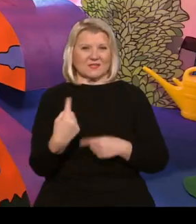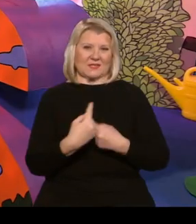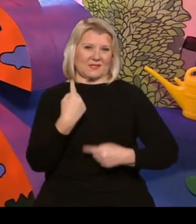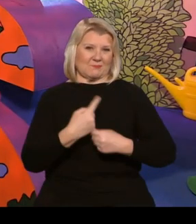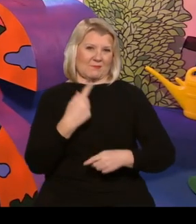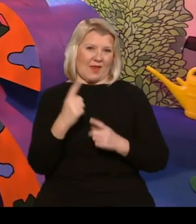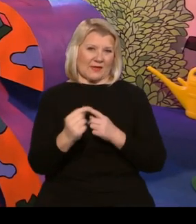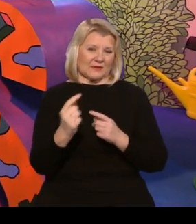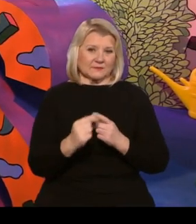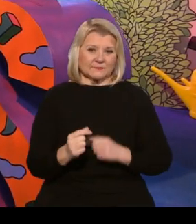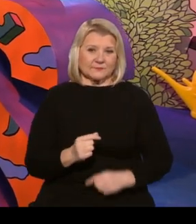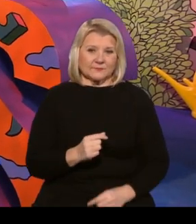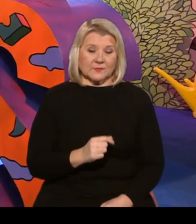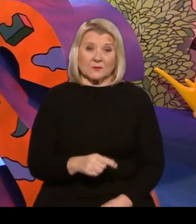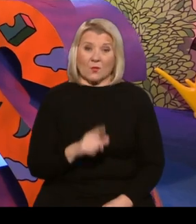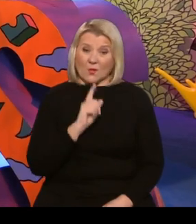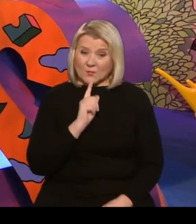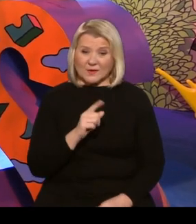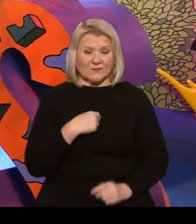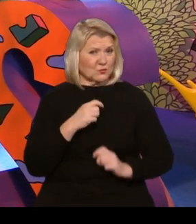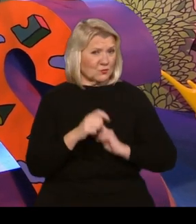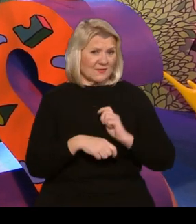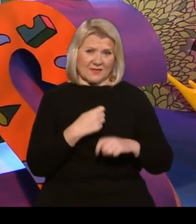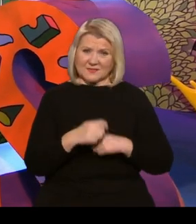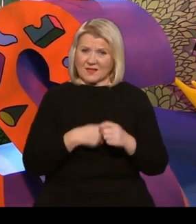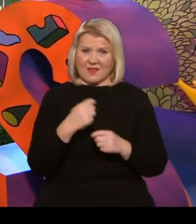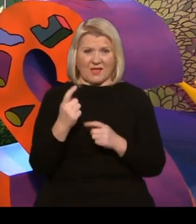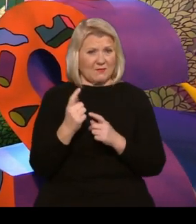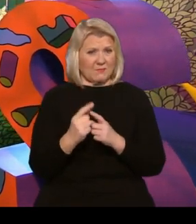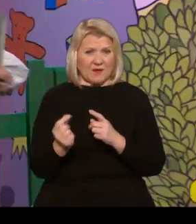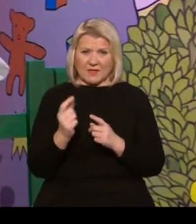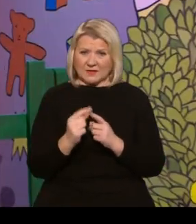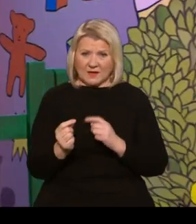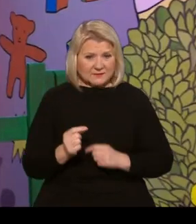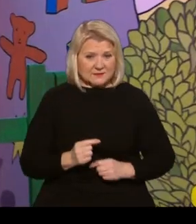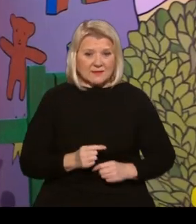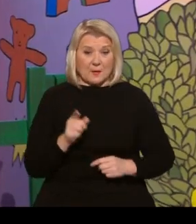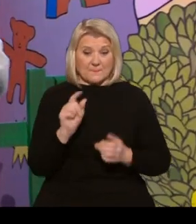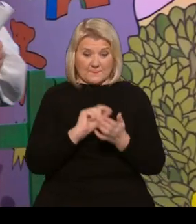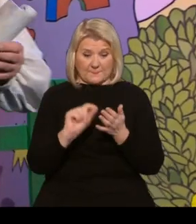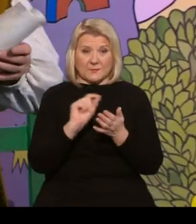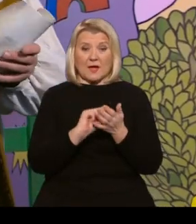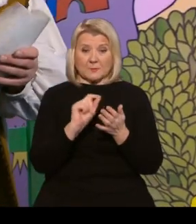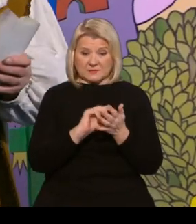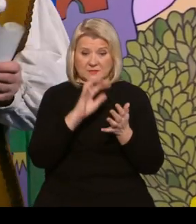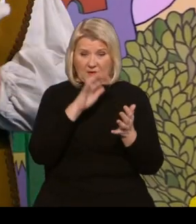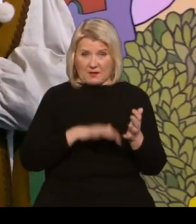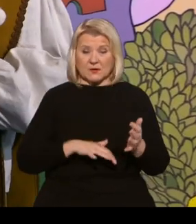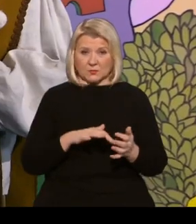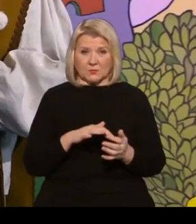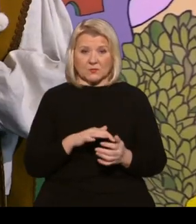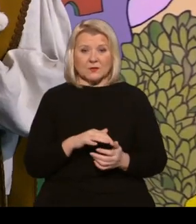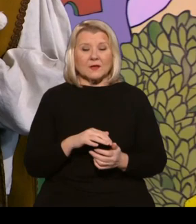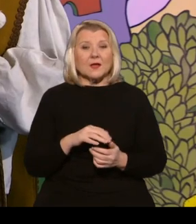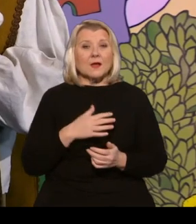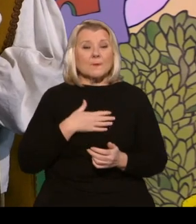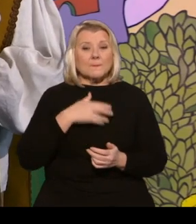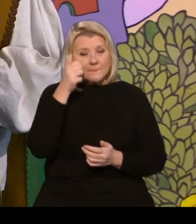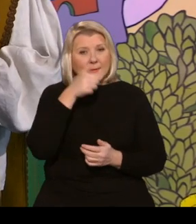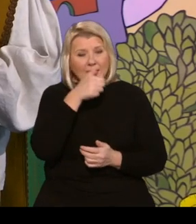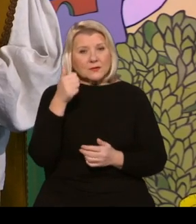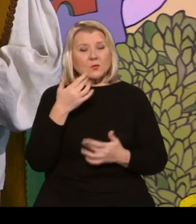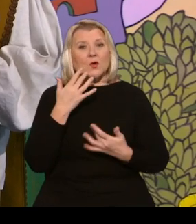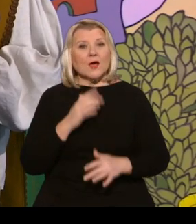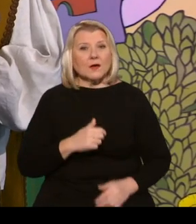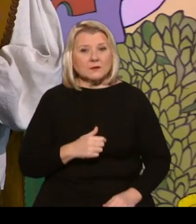legrandu. Napří uši, nedělám. Tady v tom lejstru se to píše. Schválně, Františku. Jak se jmenuju? Přece